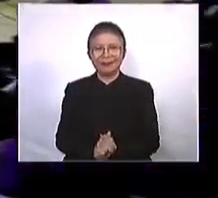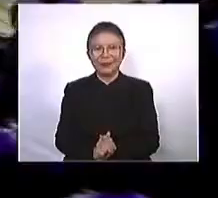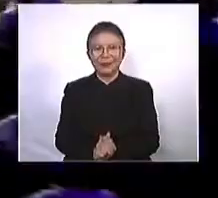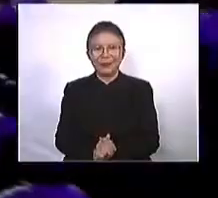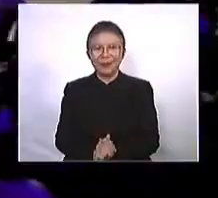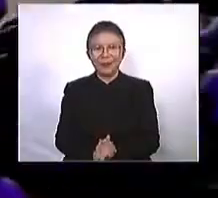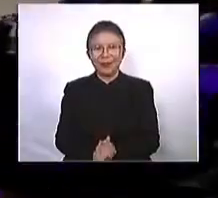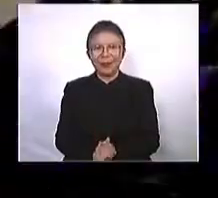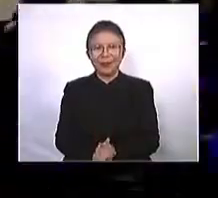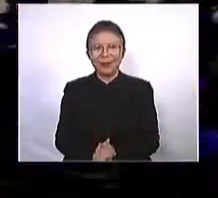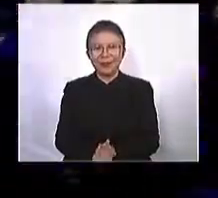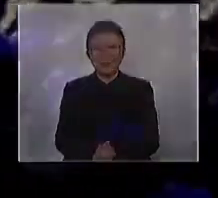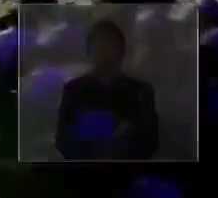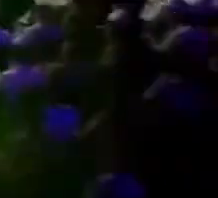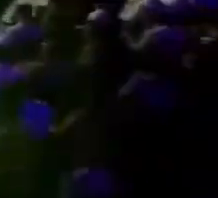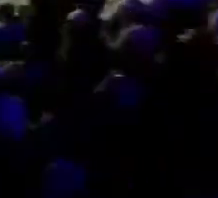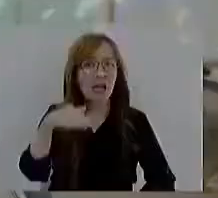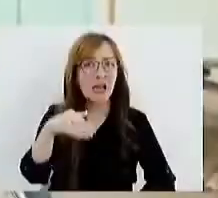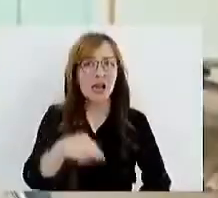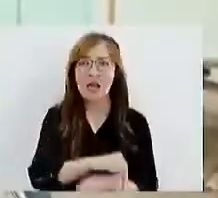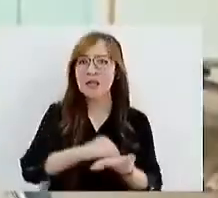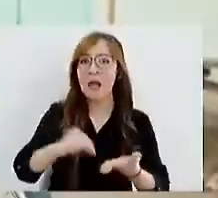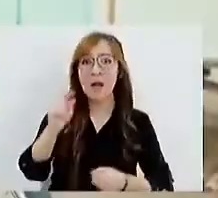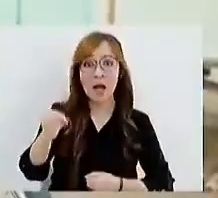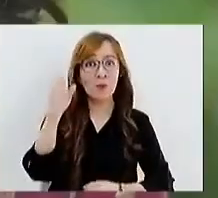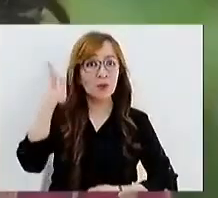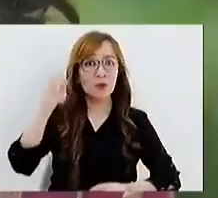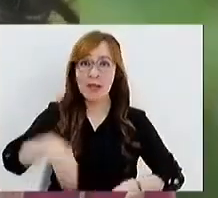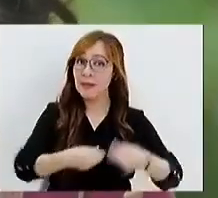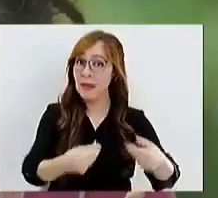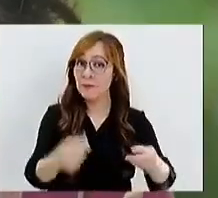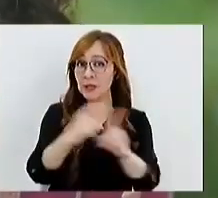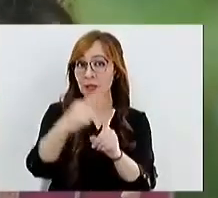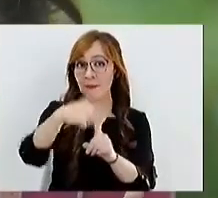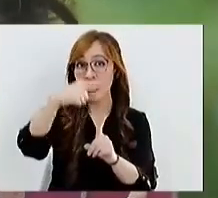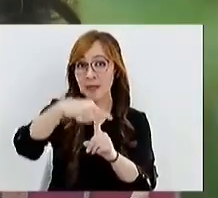Nama kamu udah terdaftar di cek DPT online belum?